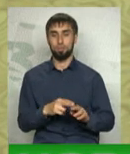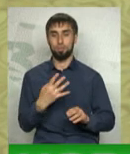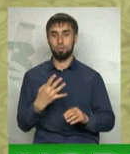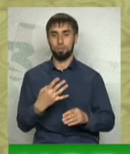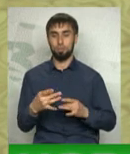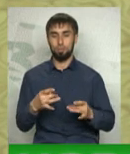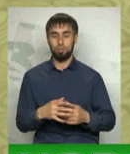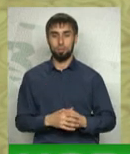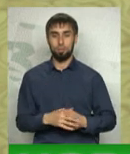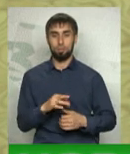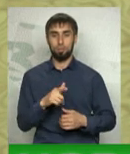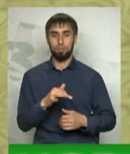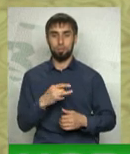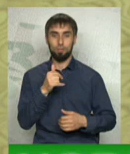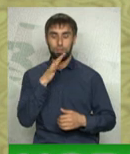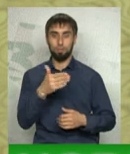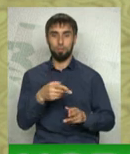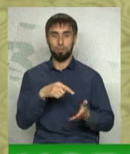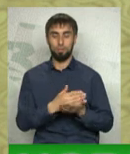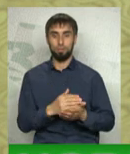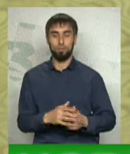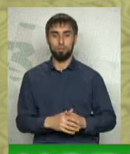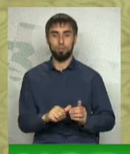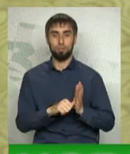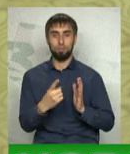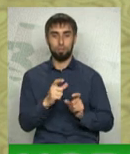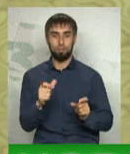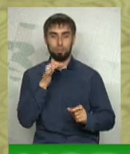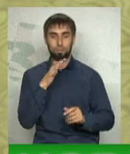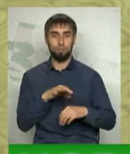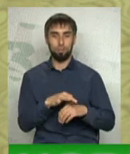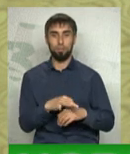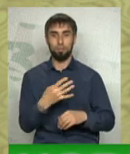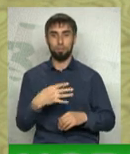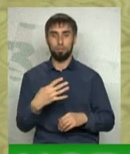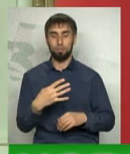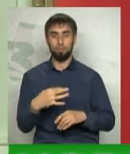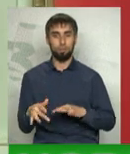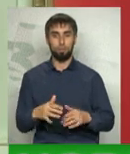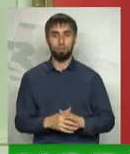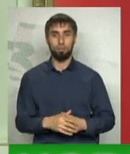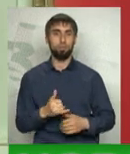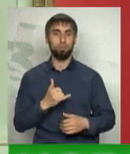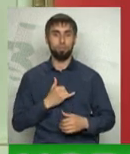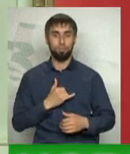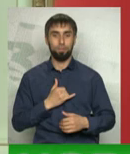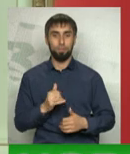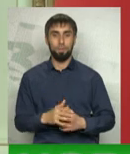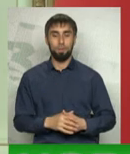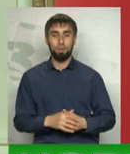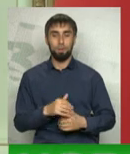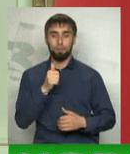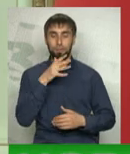юных друзей пограничников, в которые входят 61 человек, с которыми проведено более 40 мероприятий. По мерам,